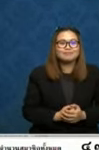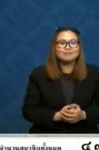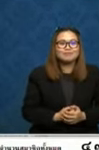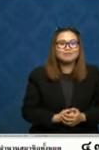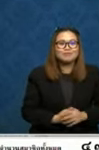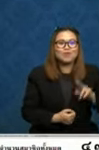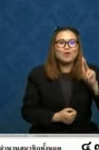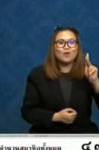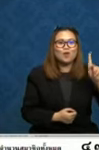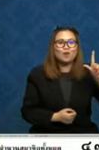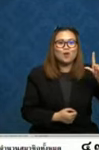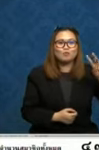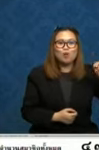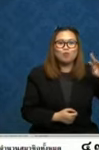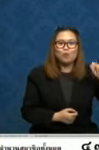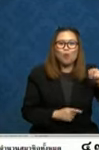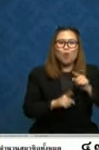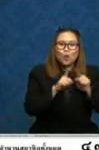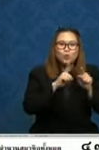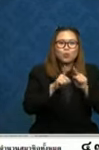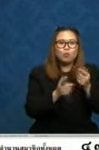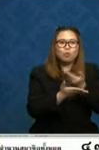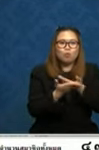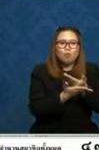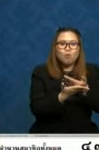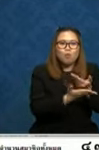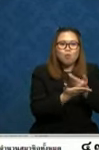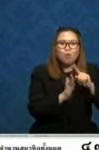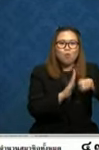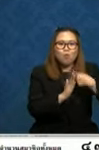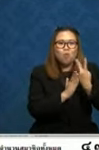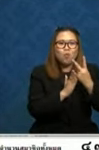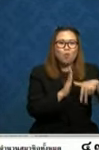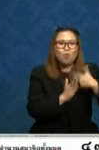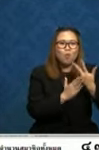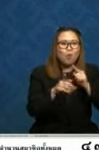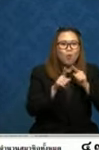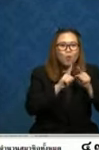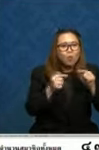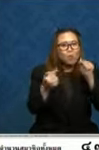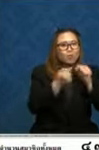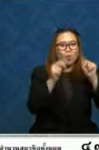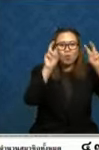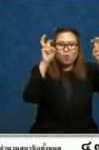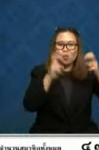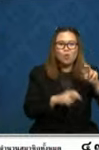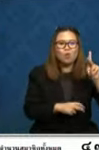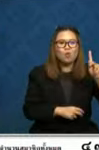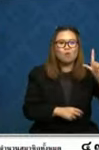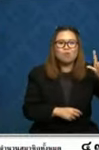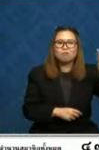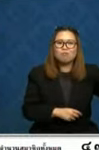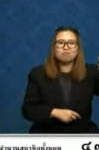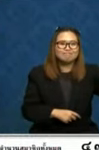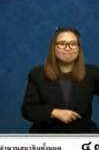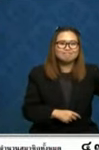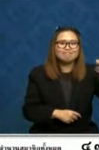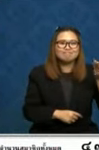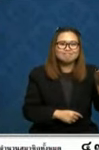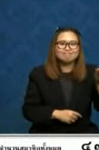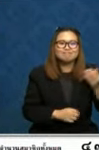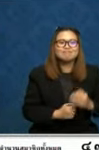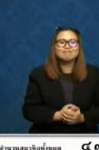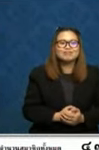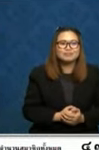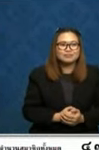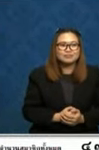ถูกอภิปรายเยอะมากนะครับในช่วง 2-3 ชั่วโมงมานี้นะครับขอสไลด์ด้วยนะครับผมเมื่อกี้เมื่อสักครู่เพื่อนสมาชิกถ